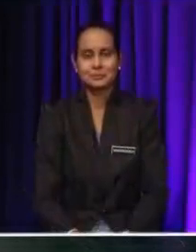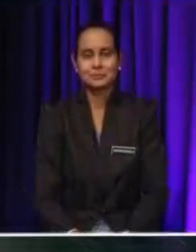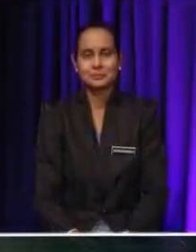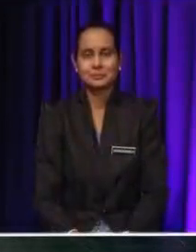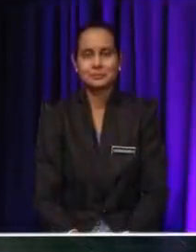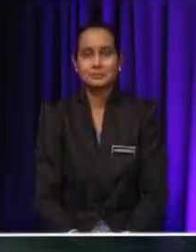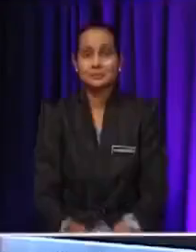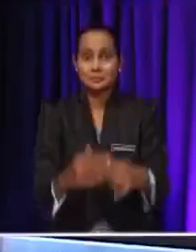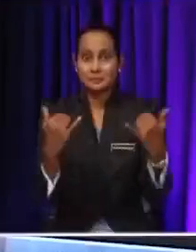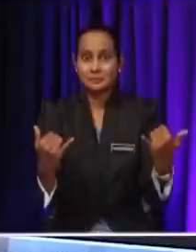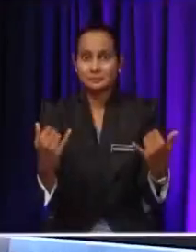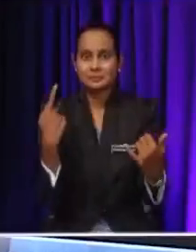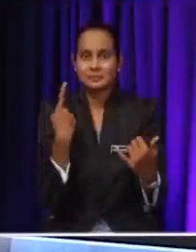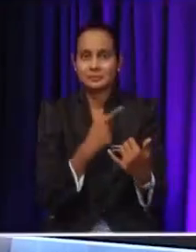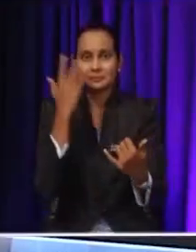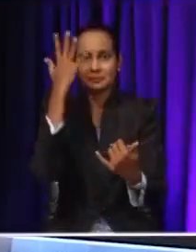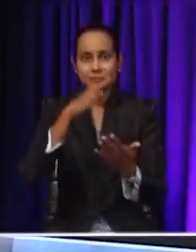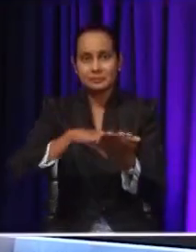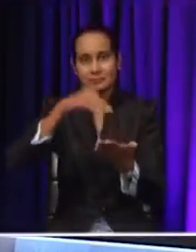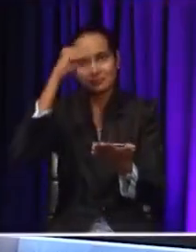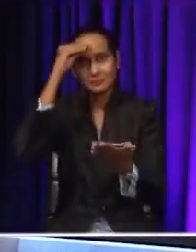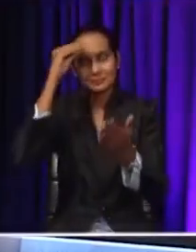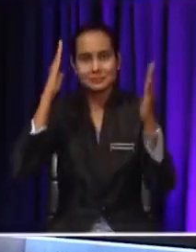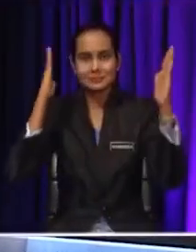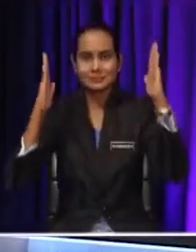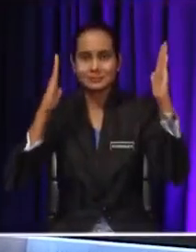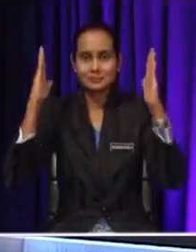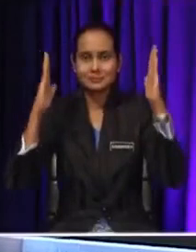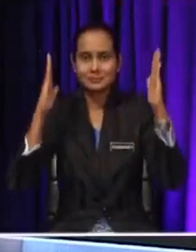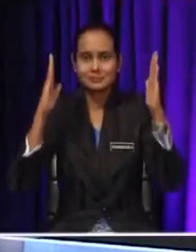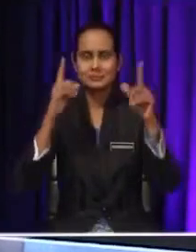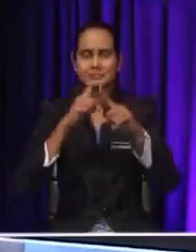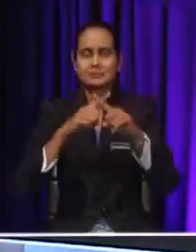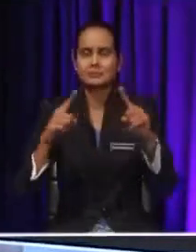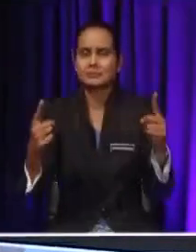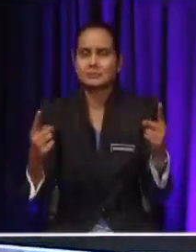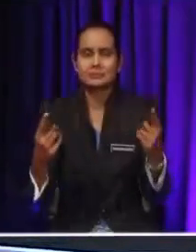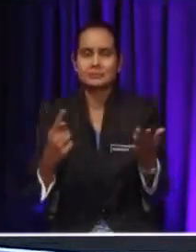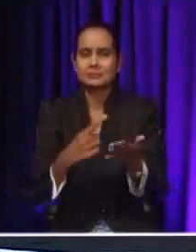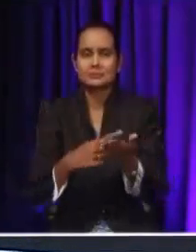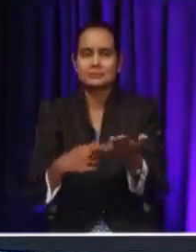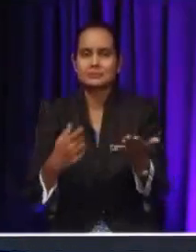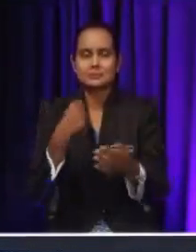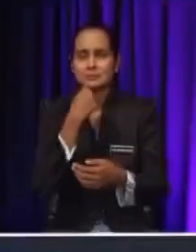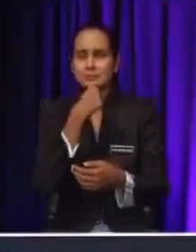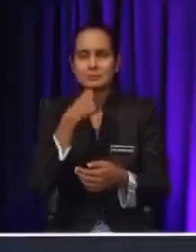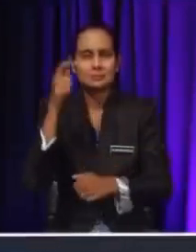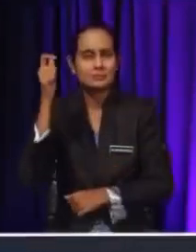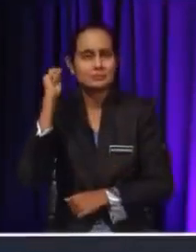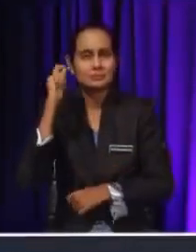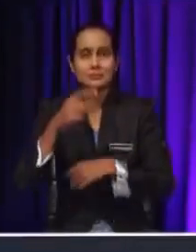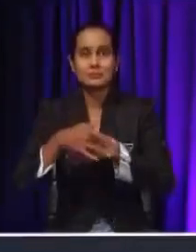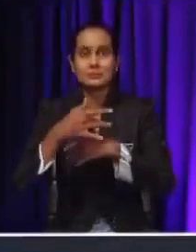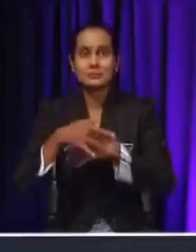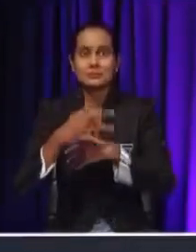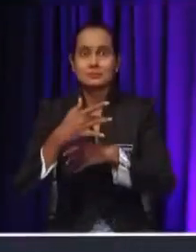katanya kali ini kita akan belajar mengenai mata pelajaran bahasa Melayu tetapi Apakah dengan Cikgu bersajak tadi Cikgu di awal